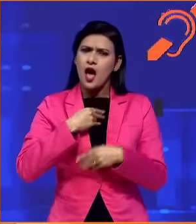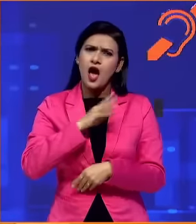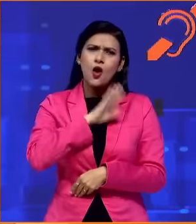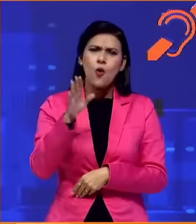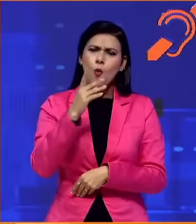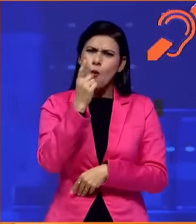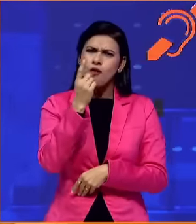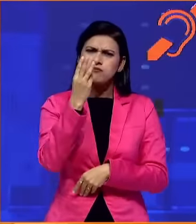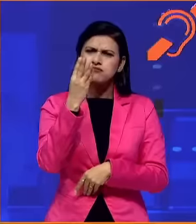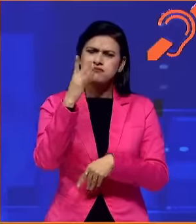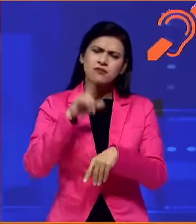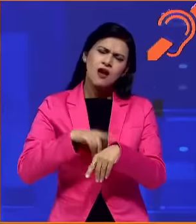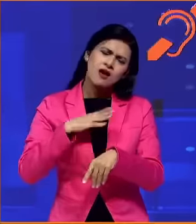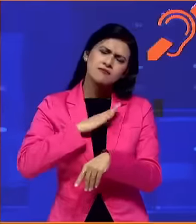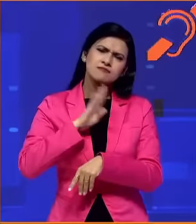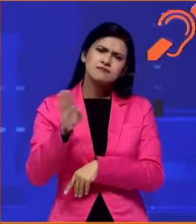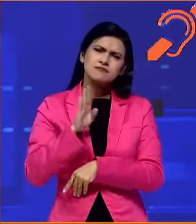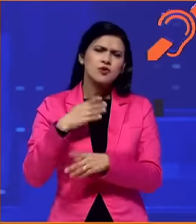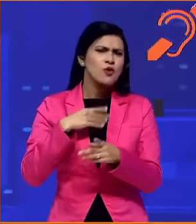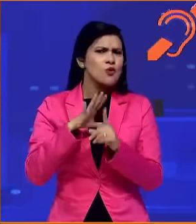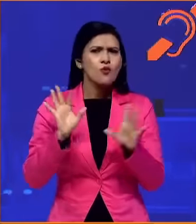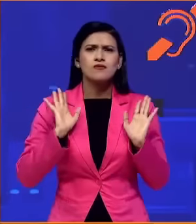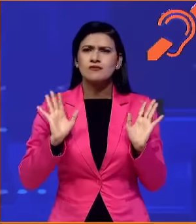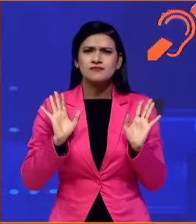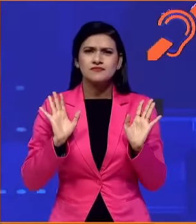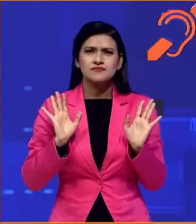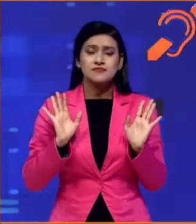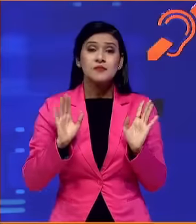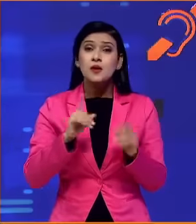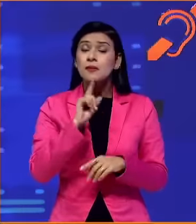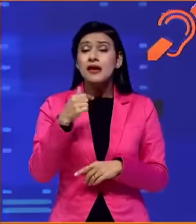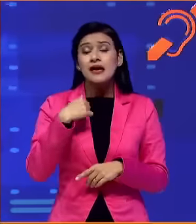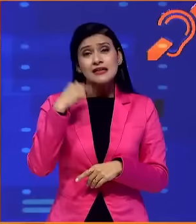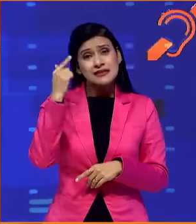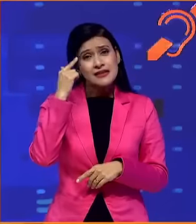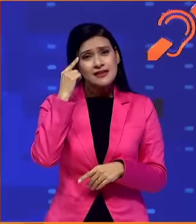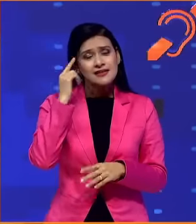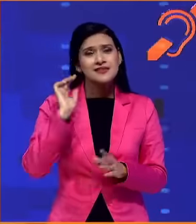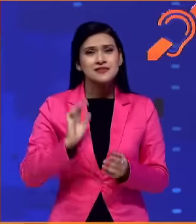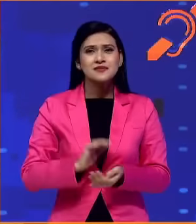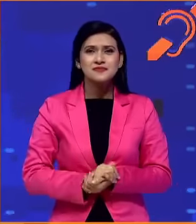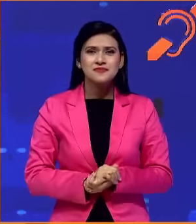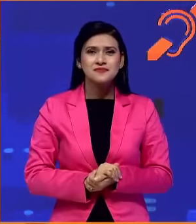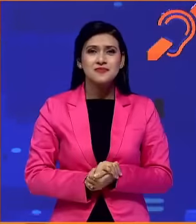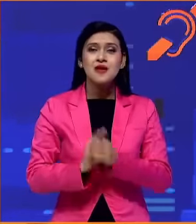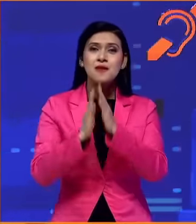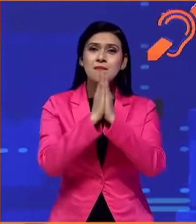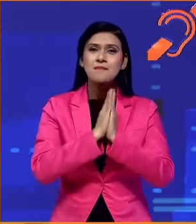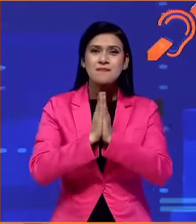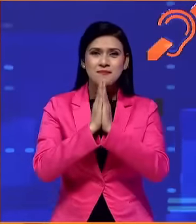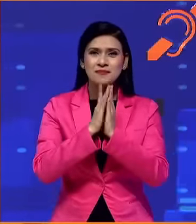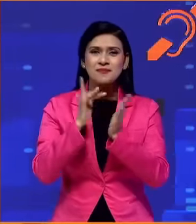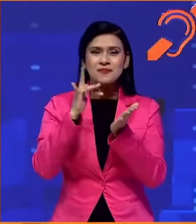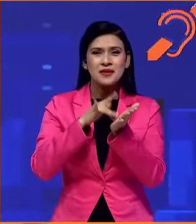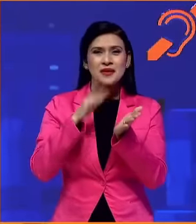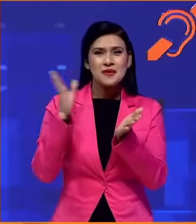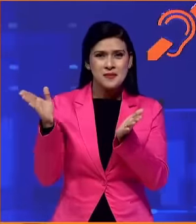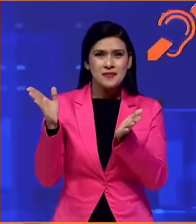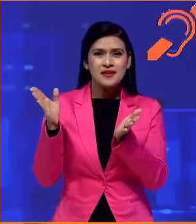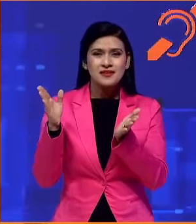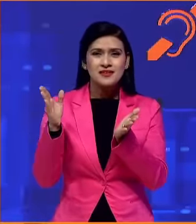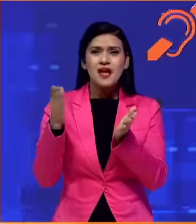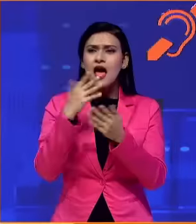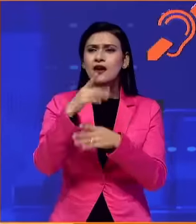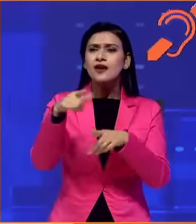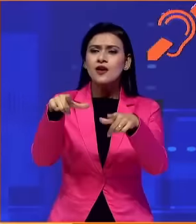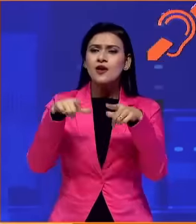बारजाऊंगी।लेकिन,लेकिन,लेकिनमुझे नहींलगताकिकोईमुझेबतासकताहैकि हमेंउसमंदिरमेंकौनआमंत्रितकररहा